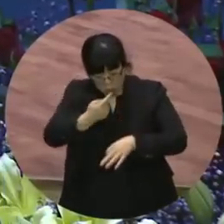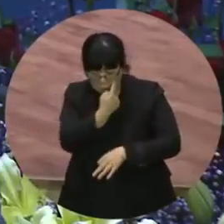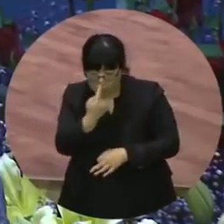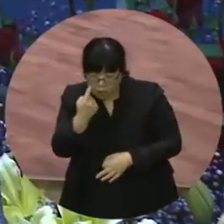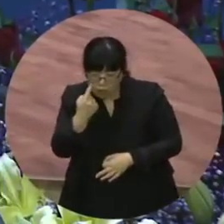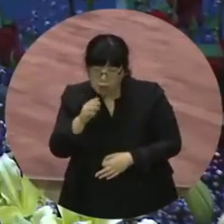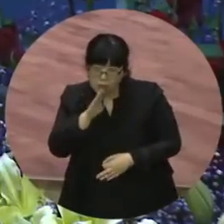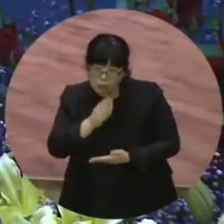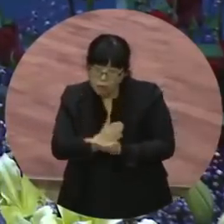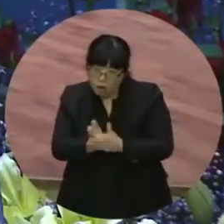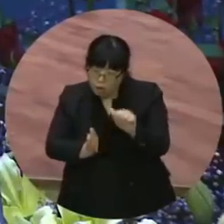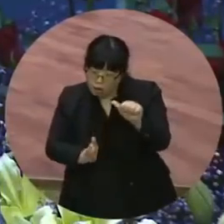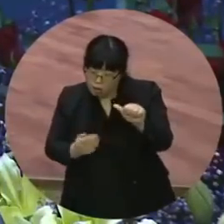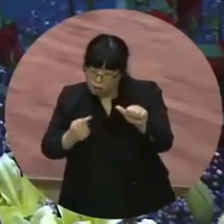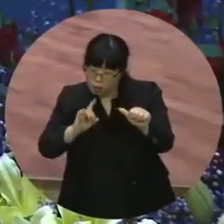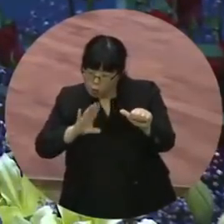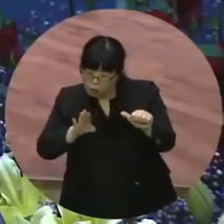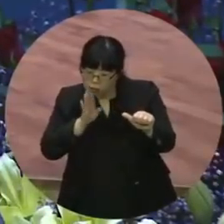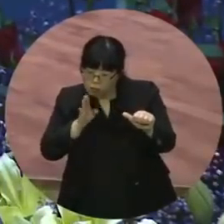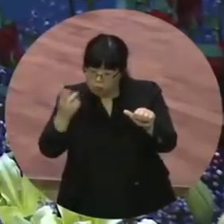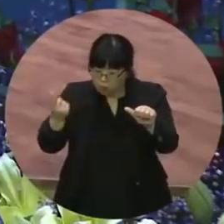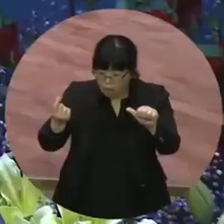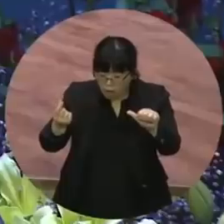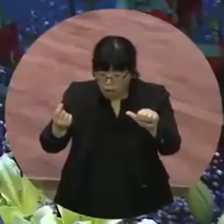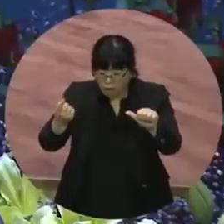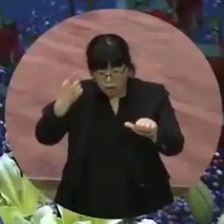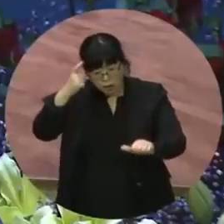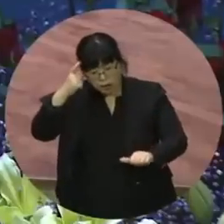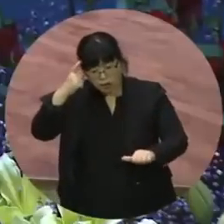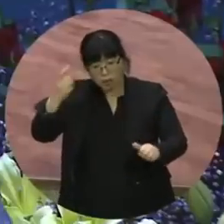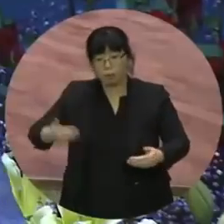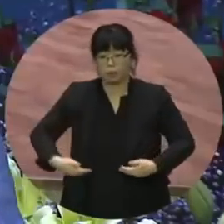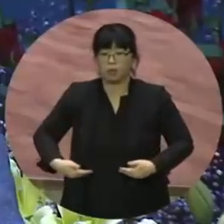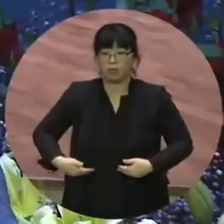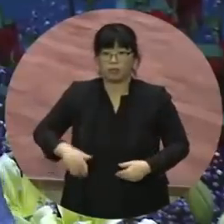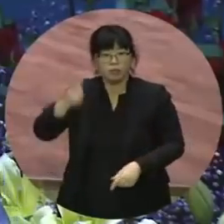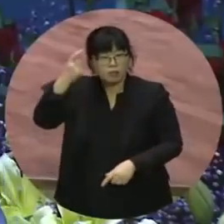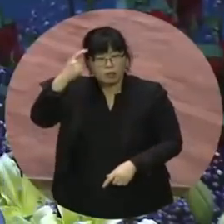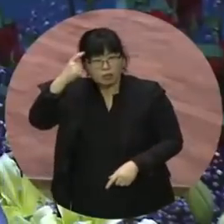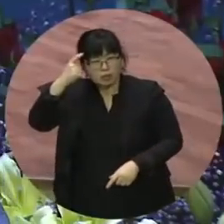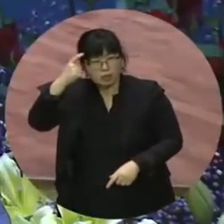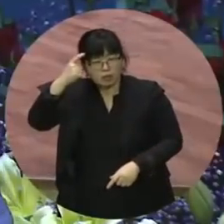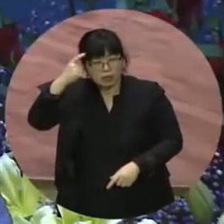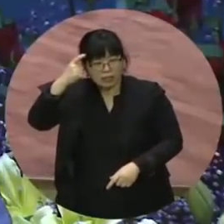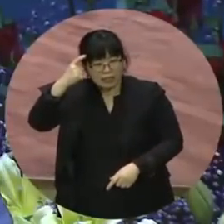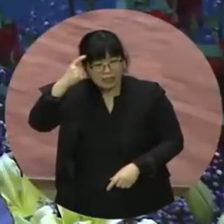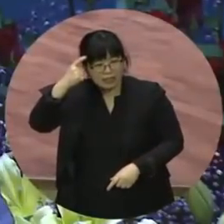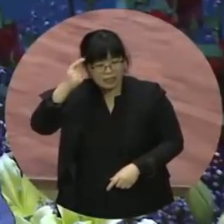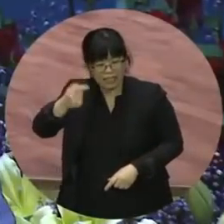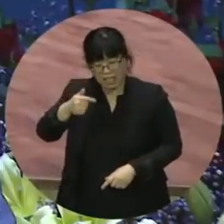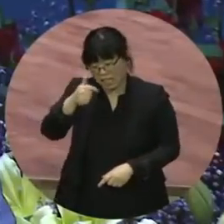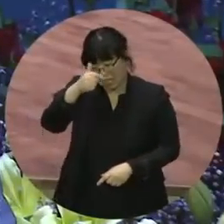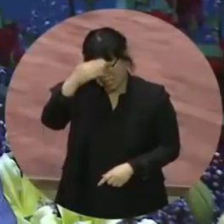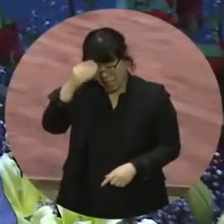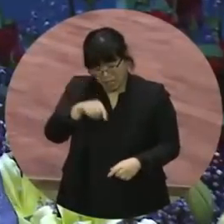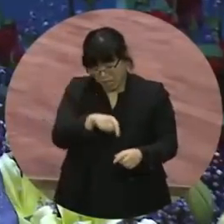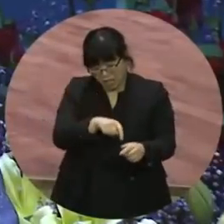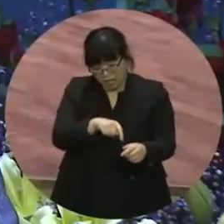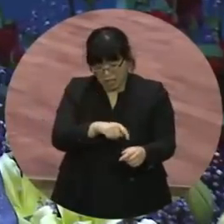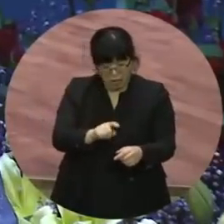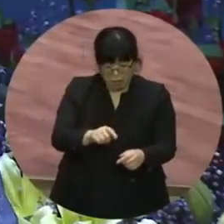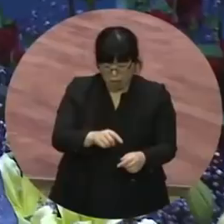어떻게 돼요? 자꾸 묵상해서 각인 뿌리 체질, 각인은 그냥 되는 게 아니에요. 각인은